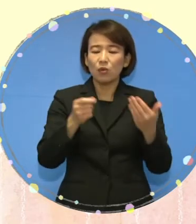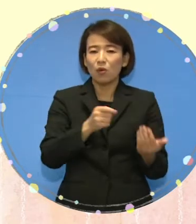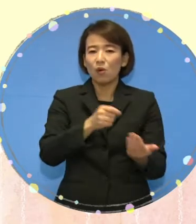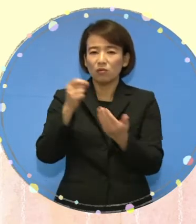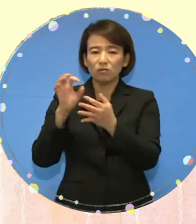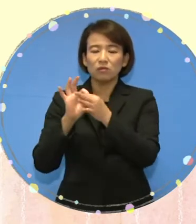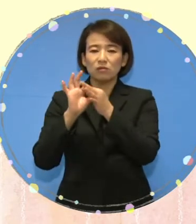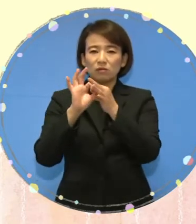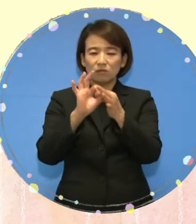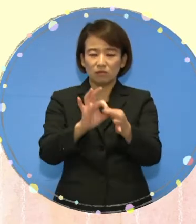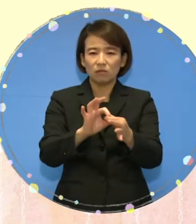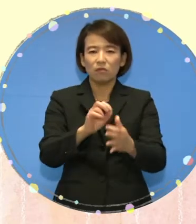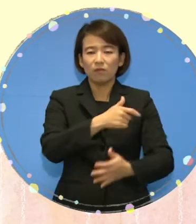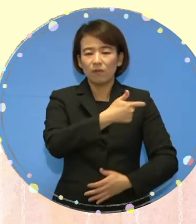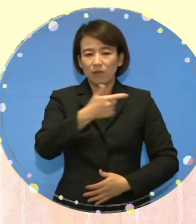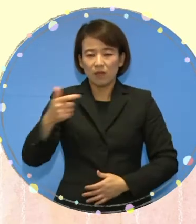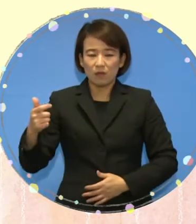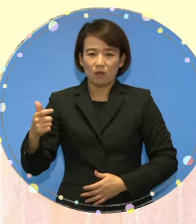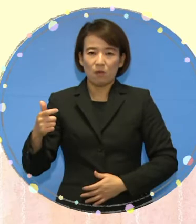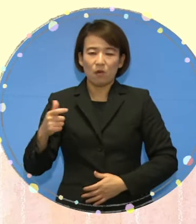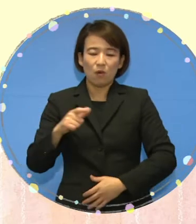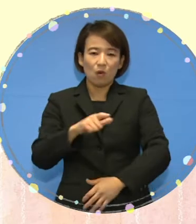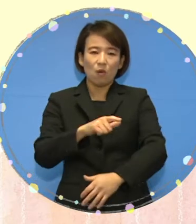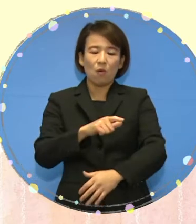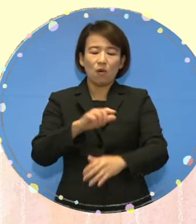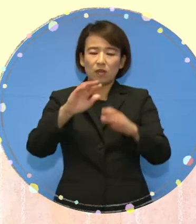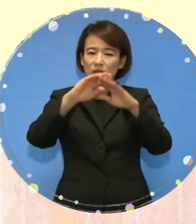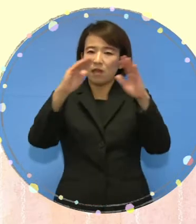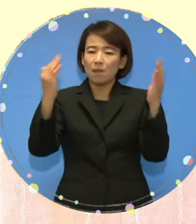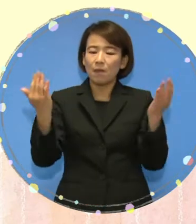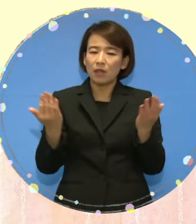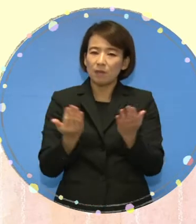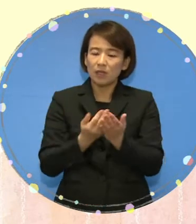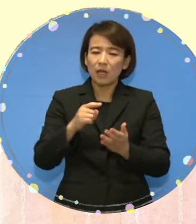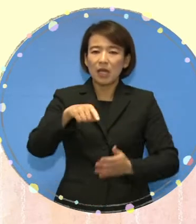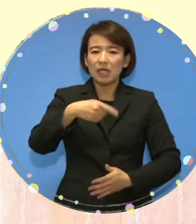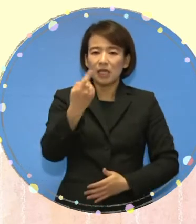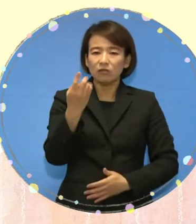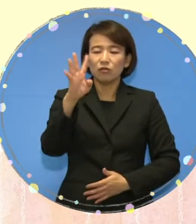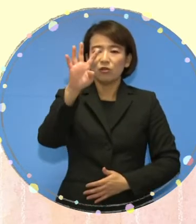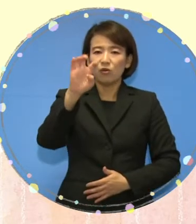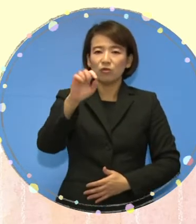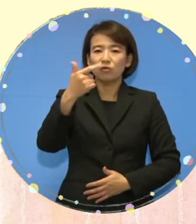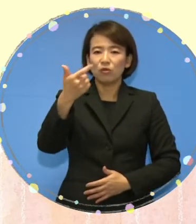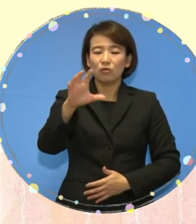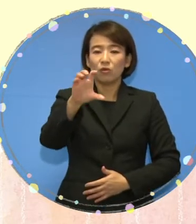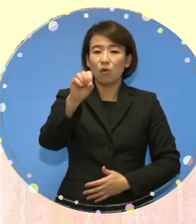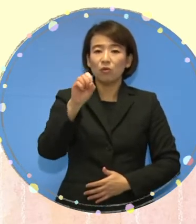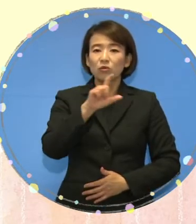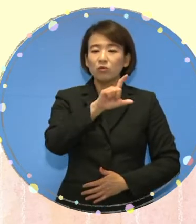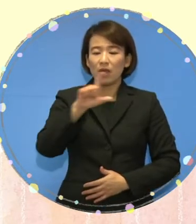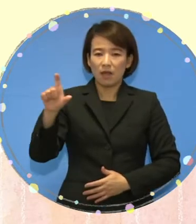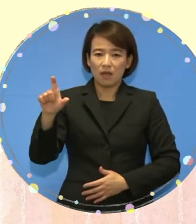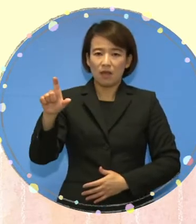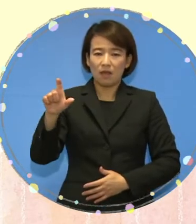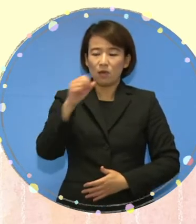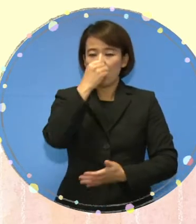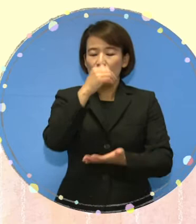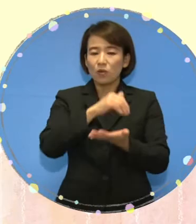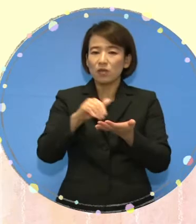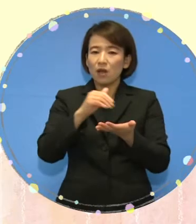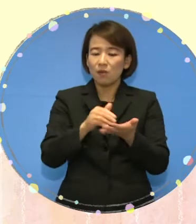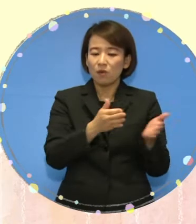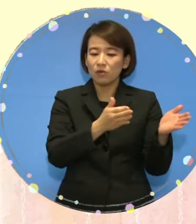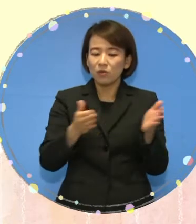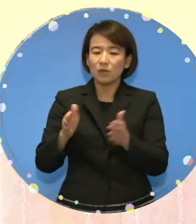いいと事業継続など特別定額給付金を含め総額146億円あまりの予算